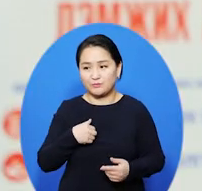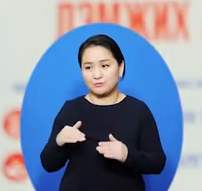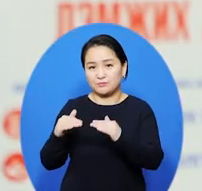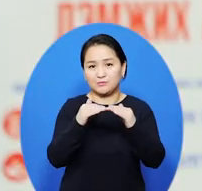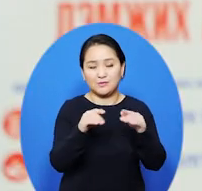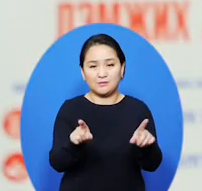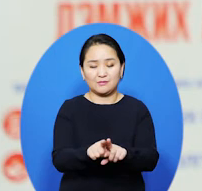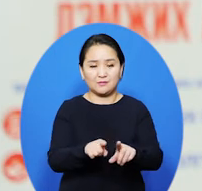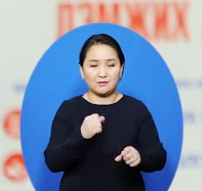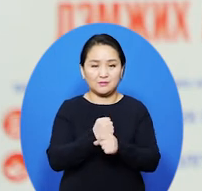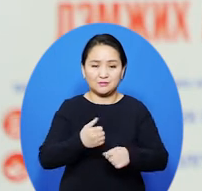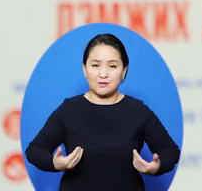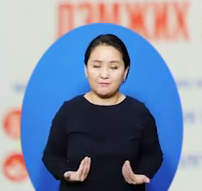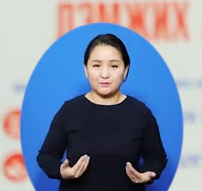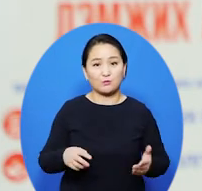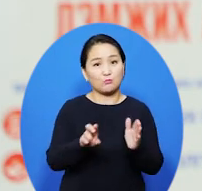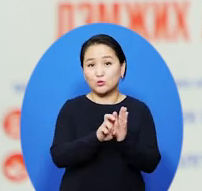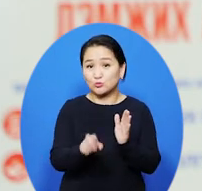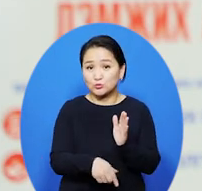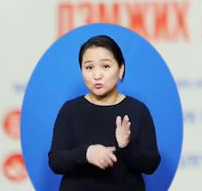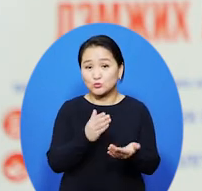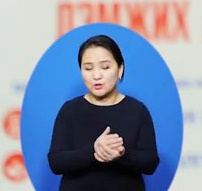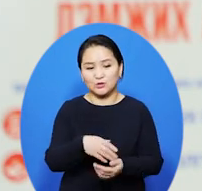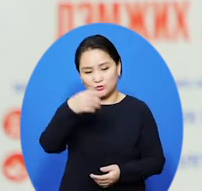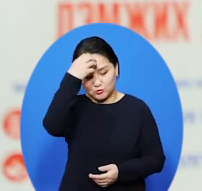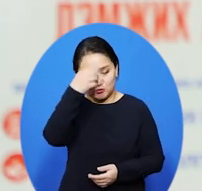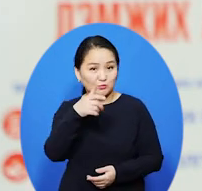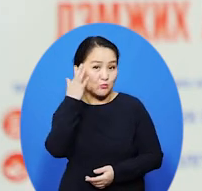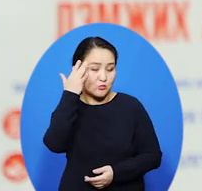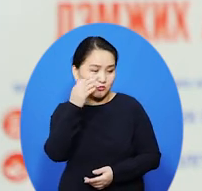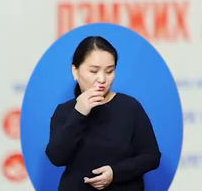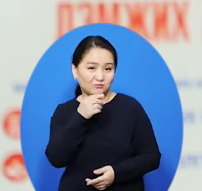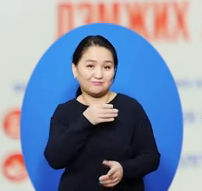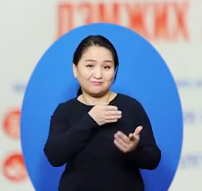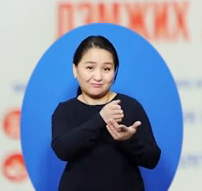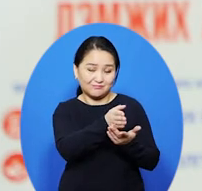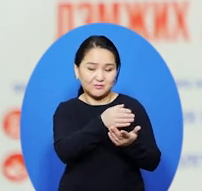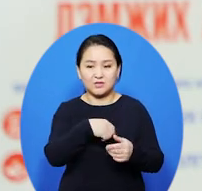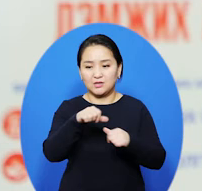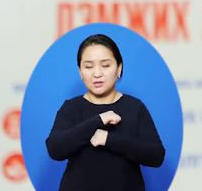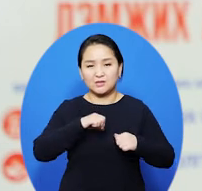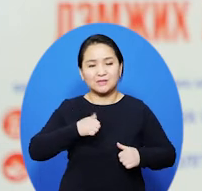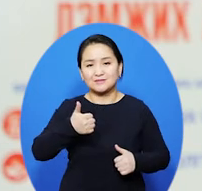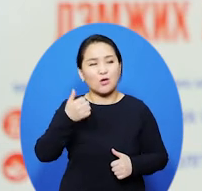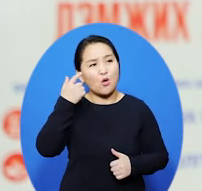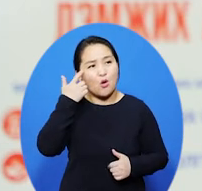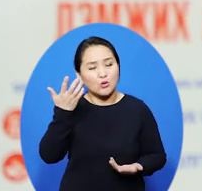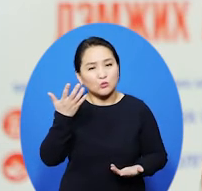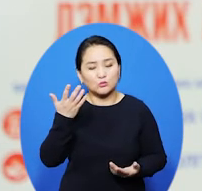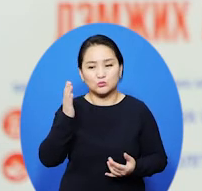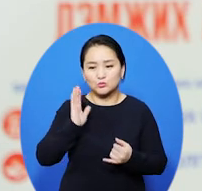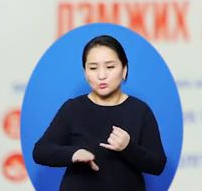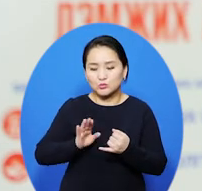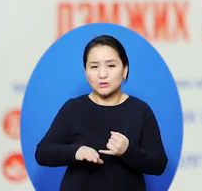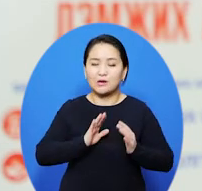нэг төвшөнд ажиллаж амьдрах боломжгүй байгаа учраас л төр энэ бодлогыг чиглүүлж байгаа. Энийг иргэд сайн ойлгохгүйгээр одоо бүр сүүлдээ ямар